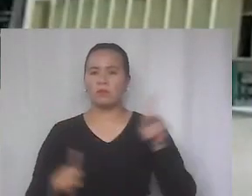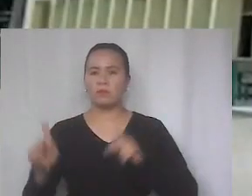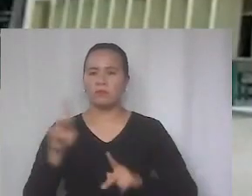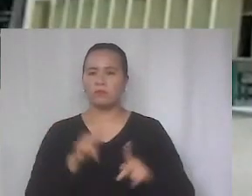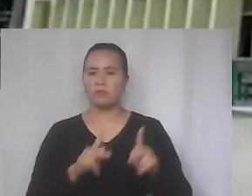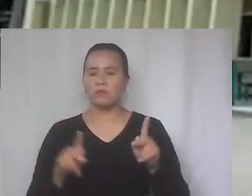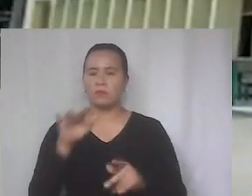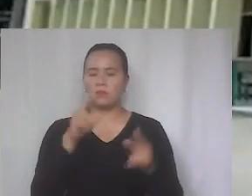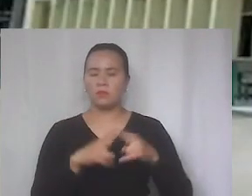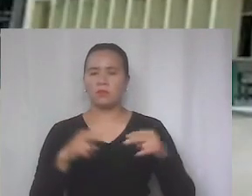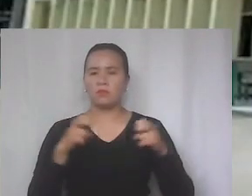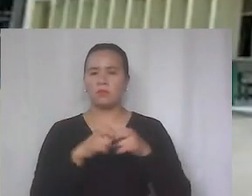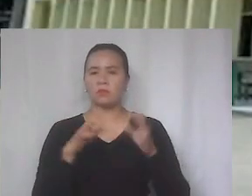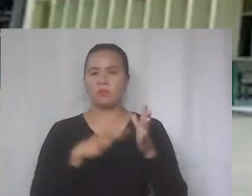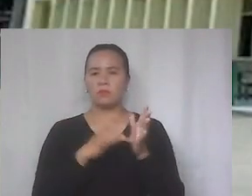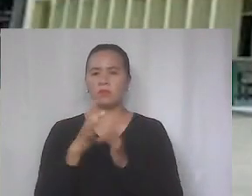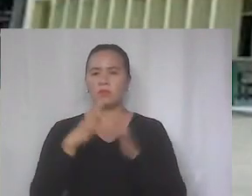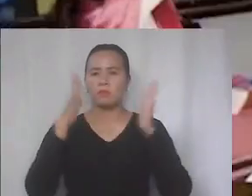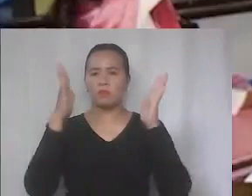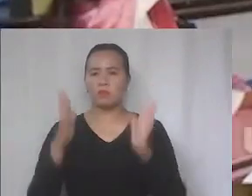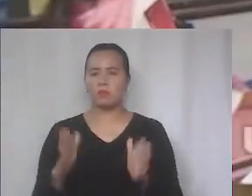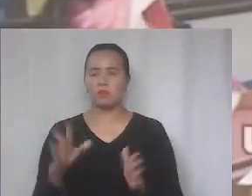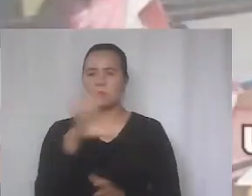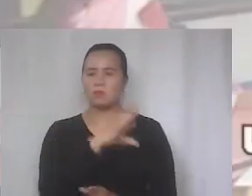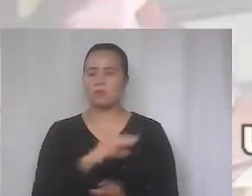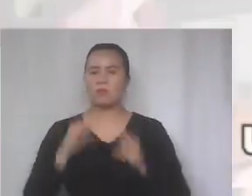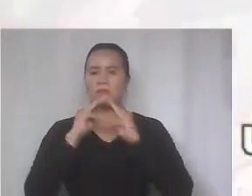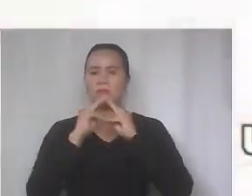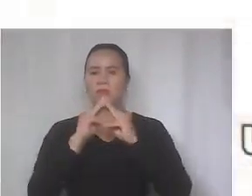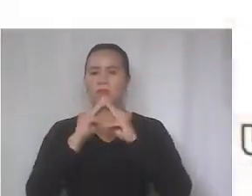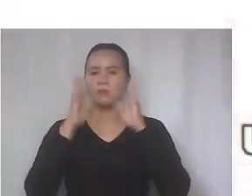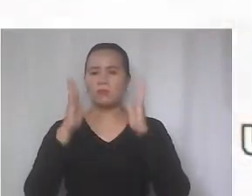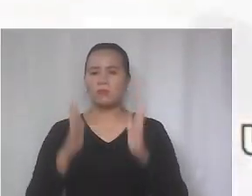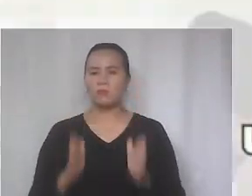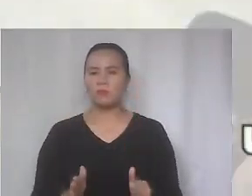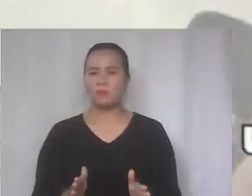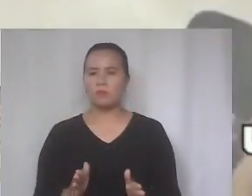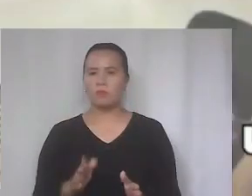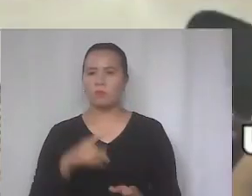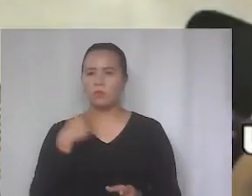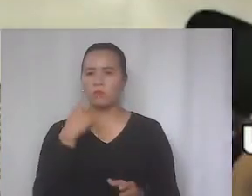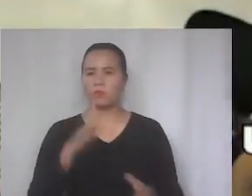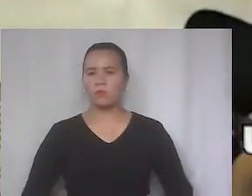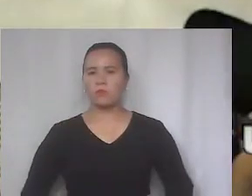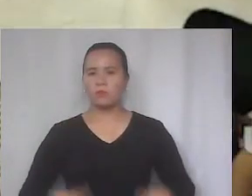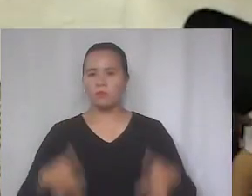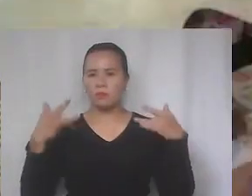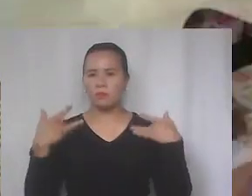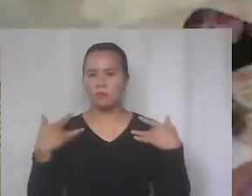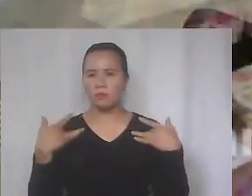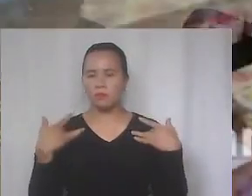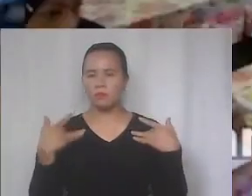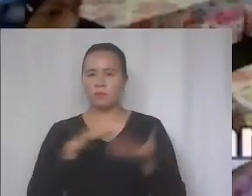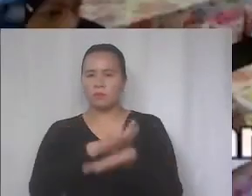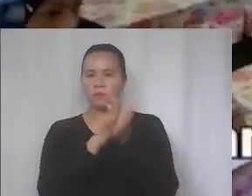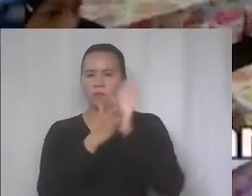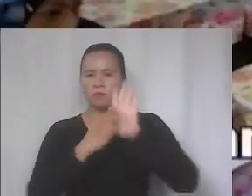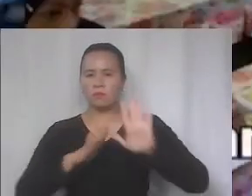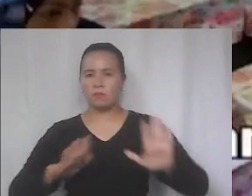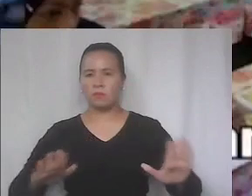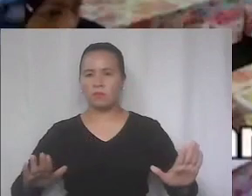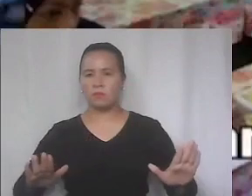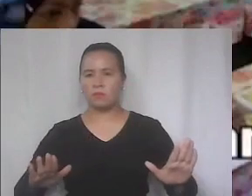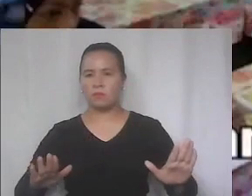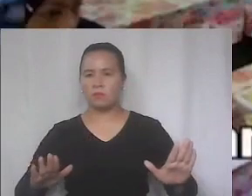الفلبين وصلت مجتمعنا هذا بالسلم والأمن والتقدم في وطننا هذا آمين